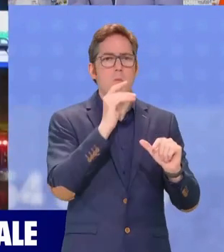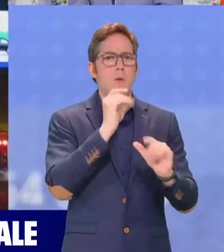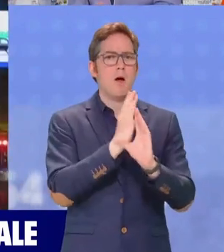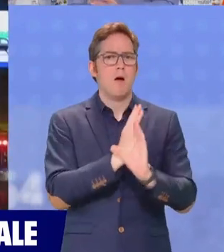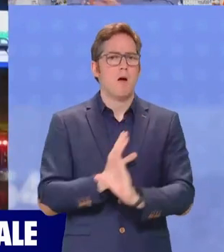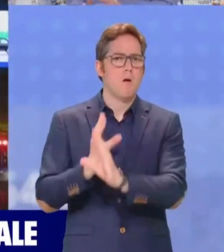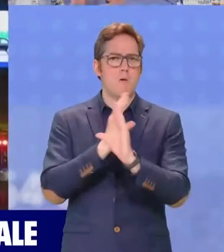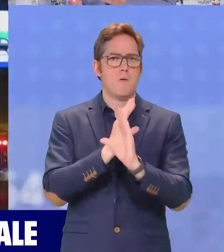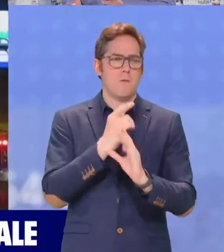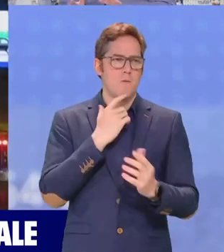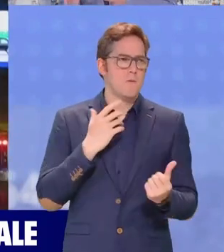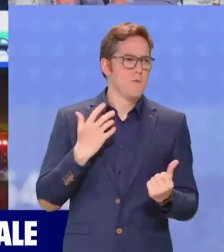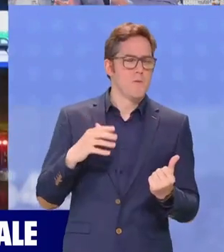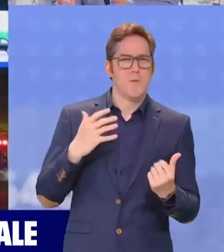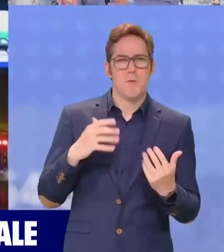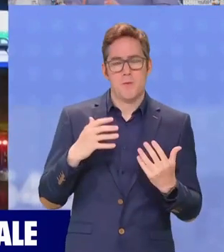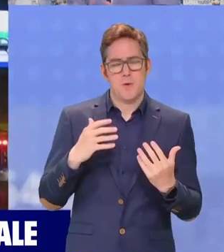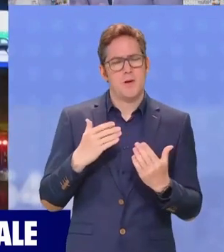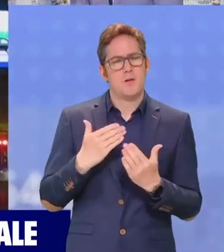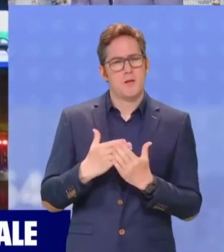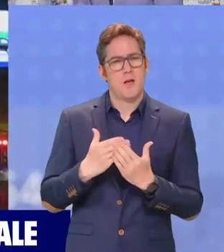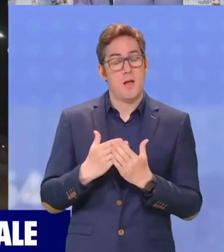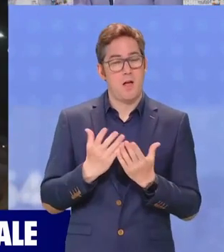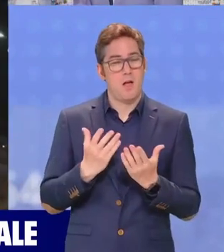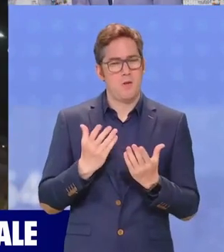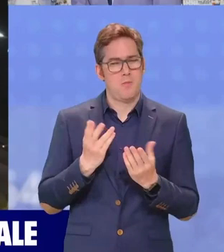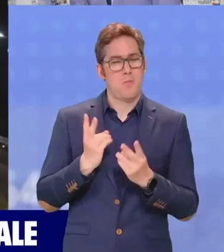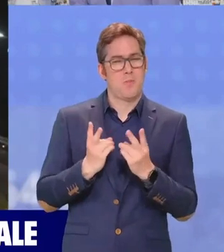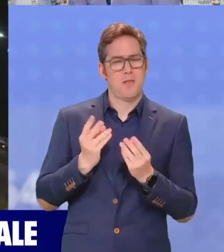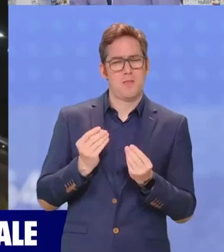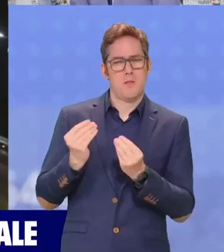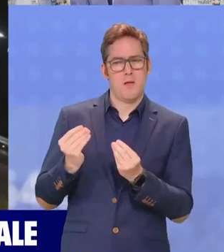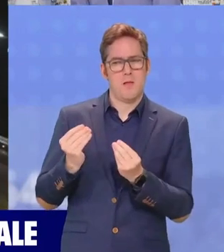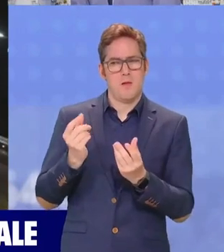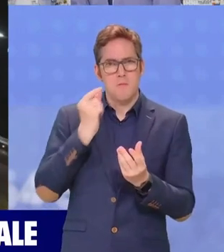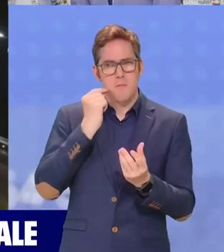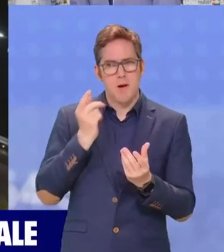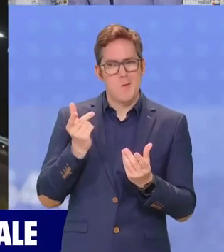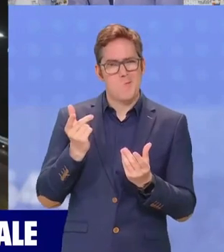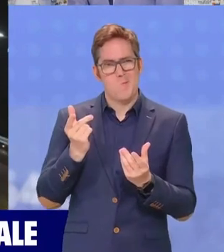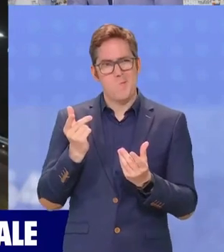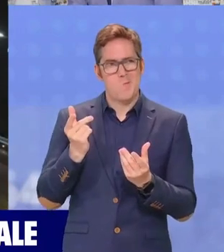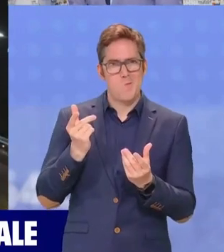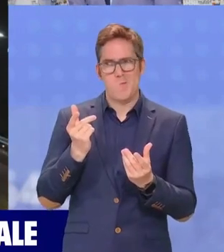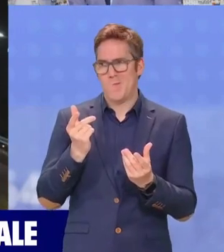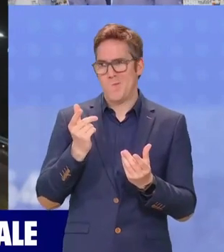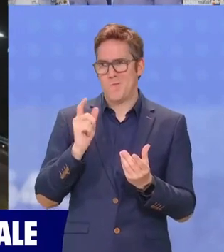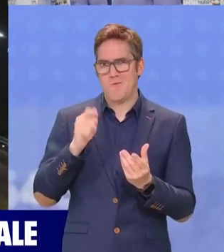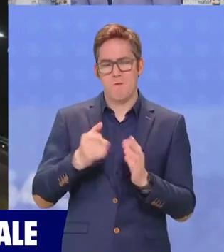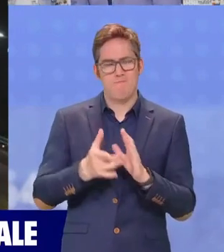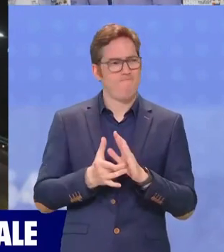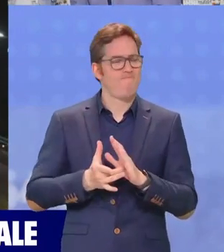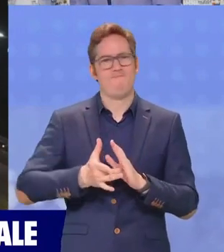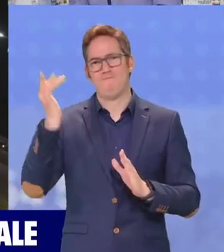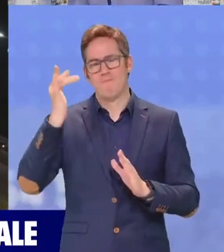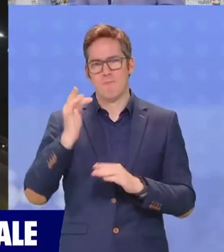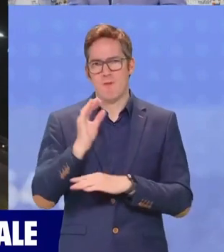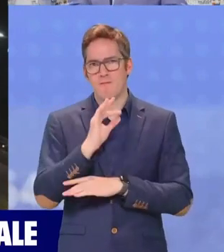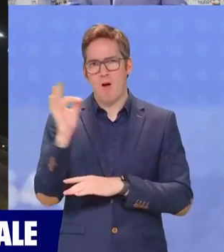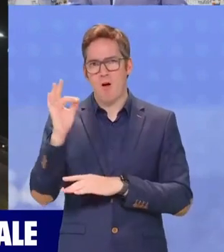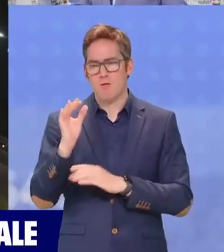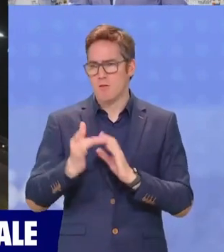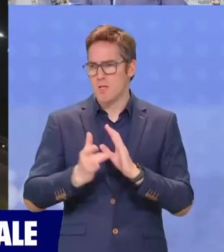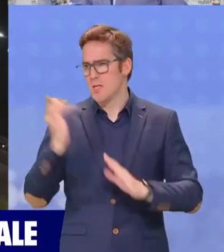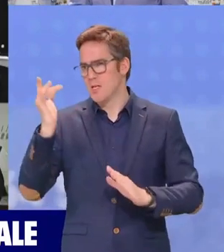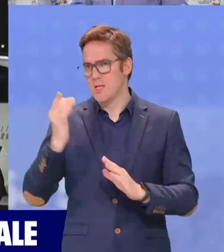c'est peut-être d'ailleurs peut-être ce qui a motivé le père auteur des faits à sortir des frontières françaises ou